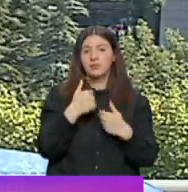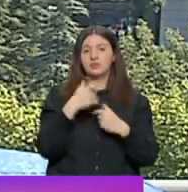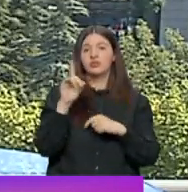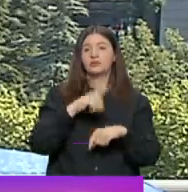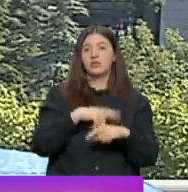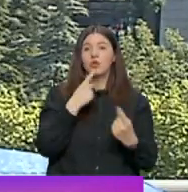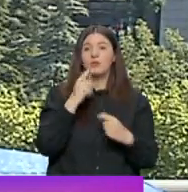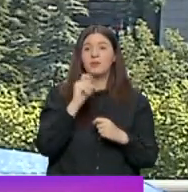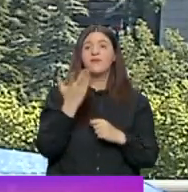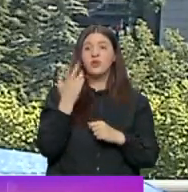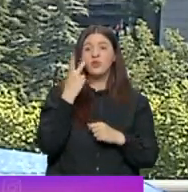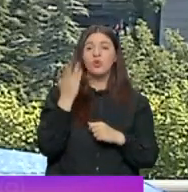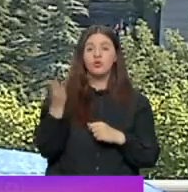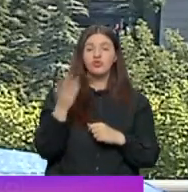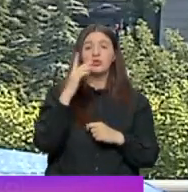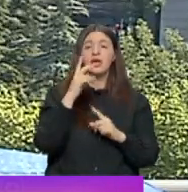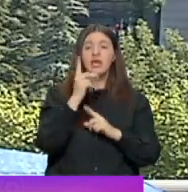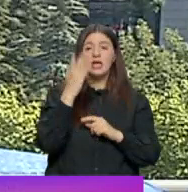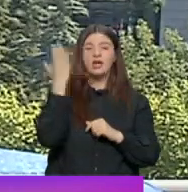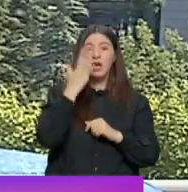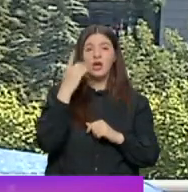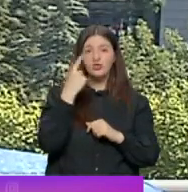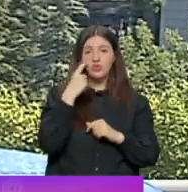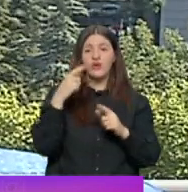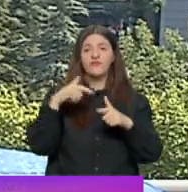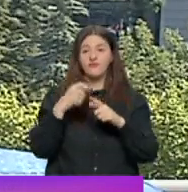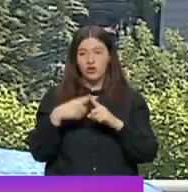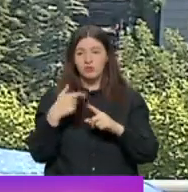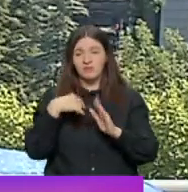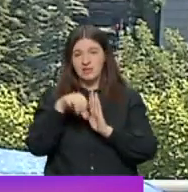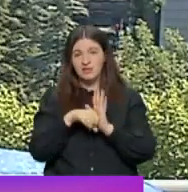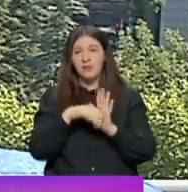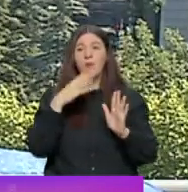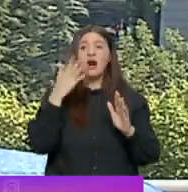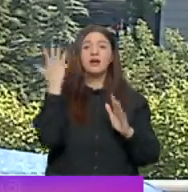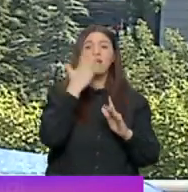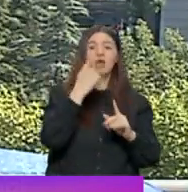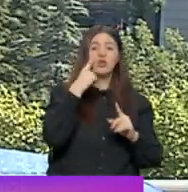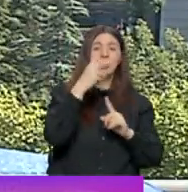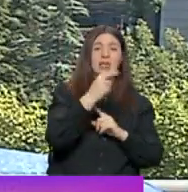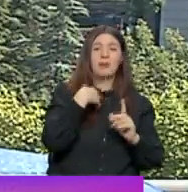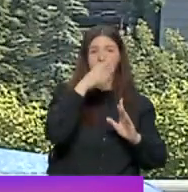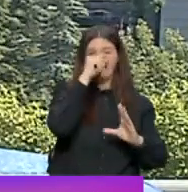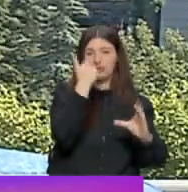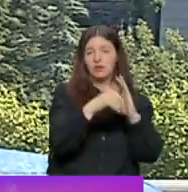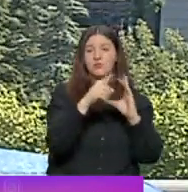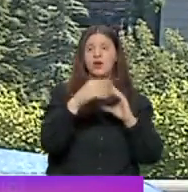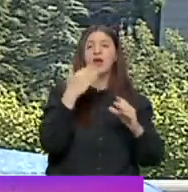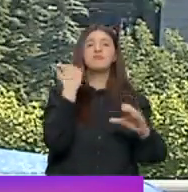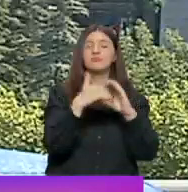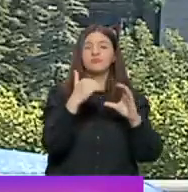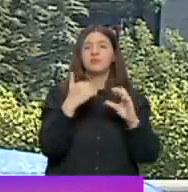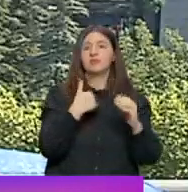Saat'te konuşalım ve görüyorsunuz İlker Karagöz Fox Instagram adresim, Karagöz İlker Twitter adresim, bu adreslerden